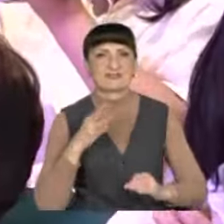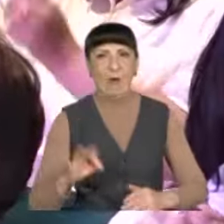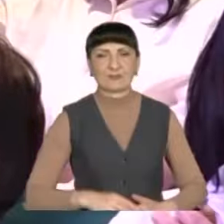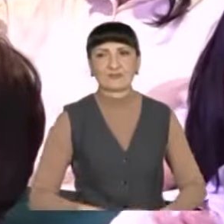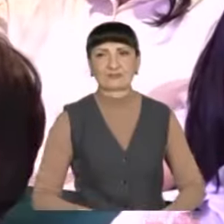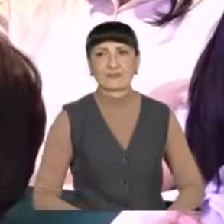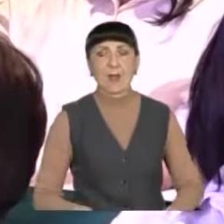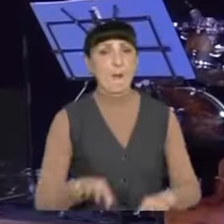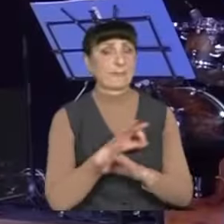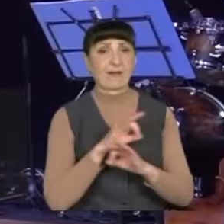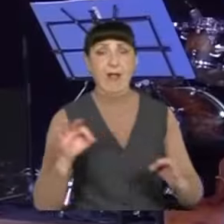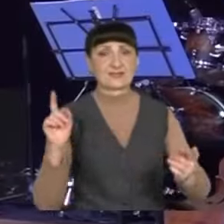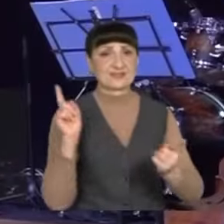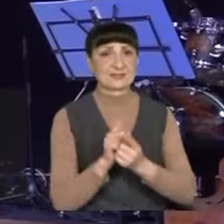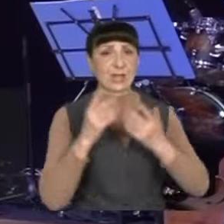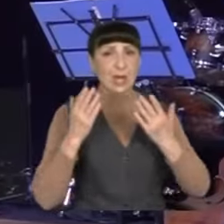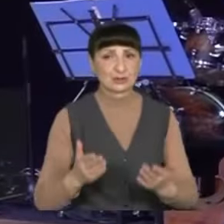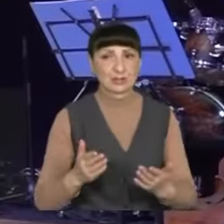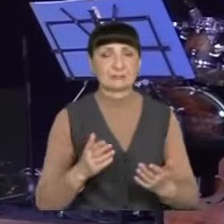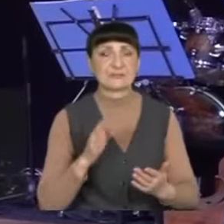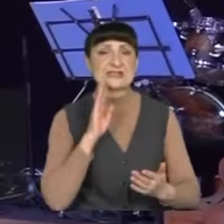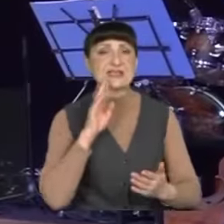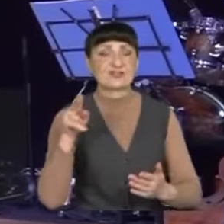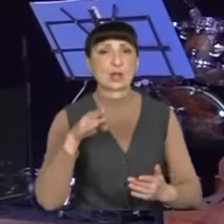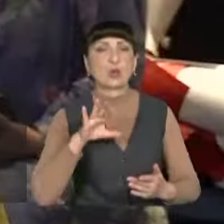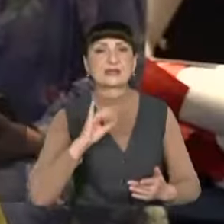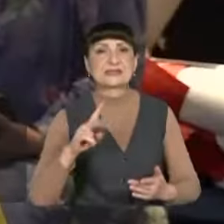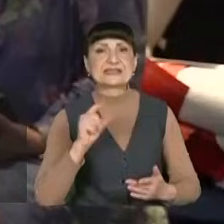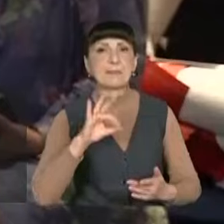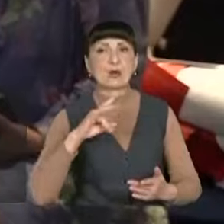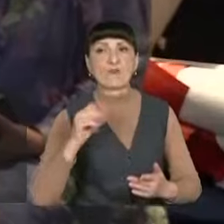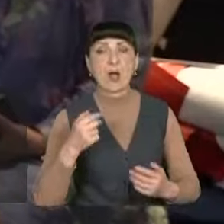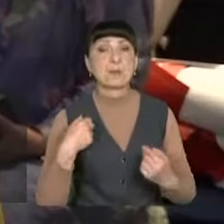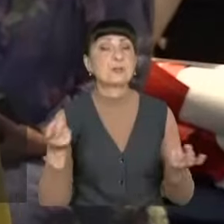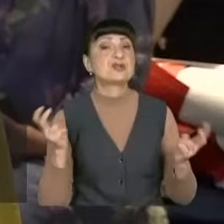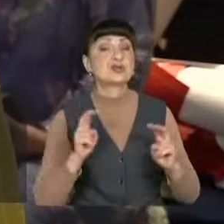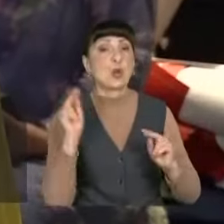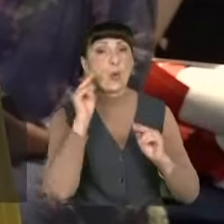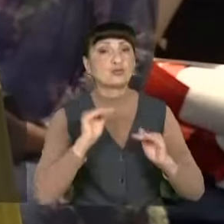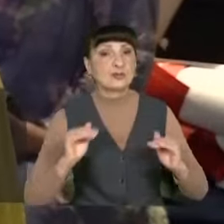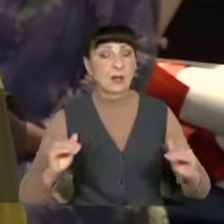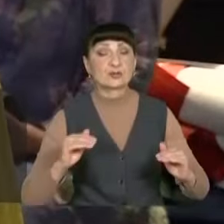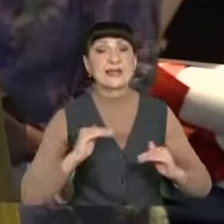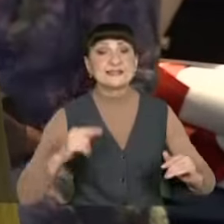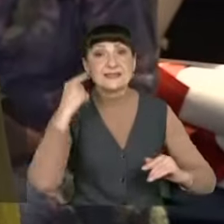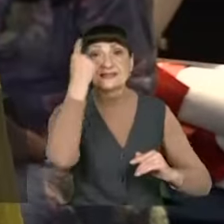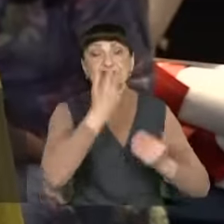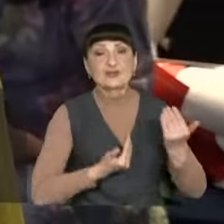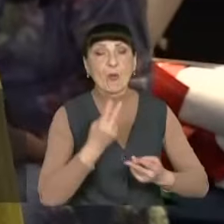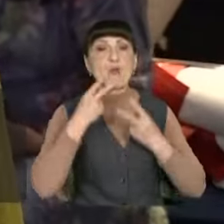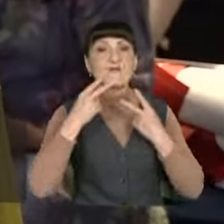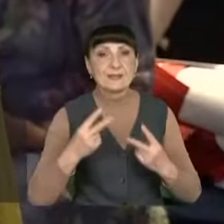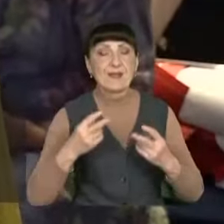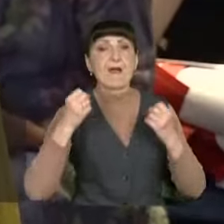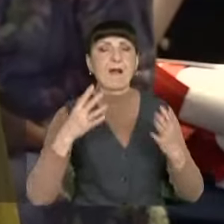Такая прекрасная встреча именно с Толкын Забировой. Пришли с учениками, чтобы дети воочию увидели,